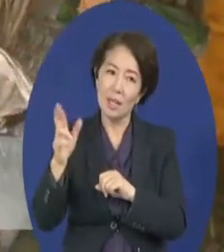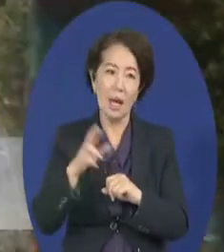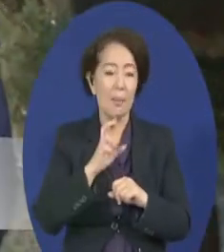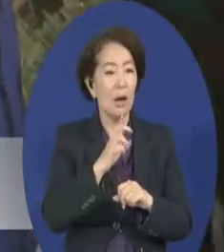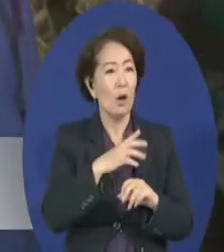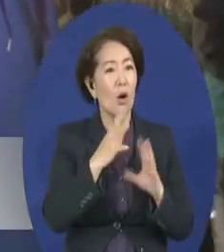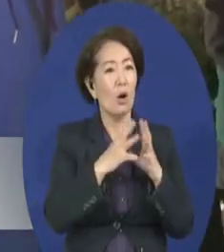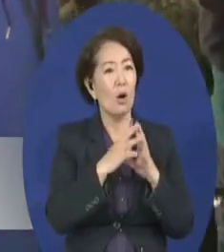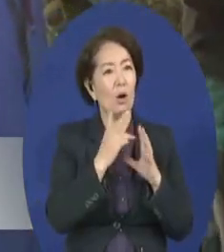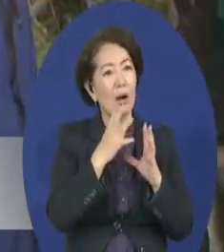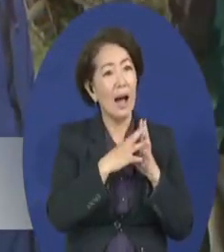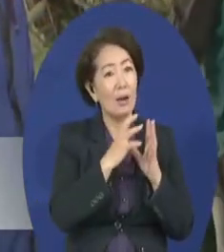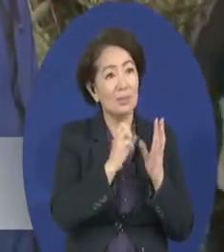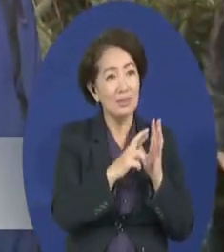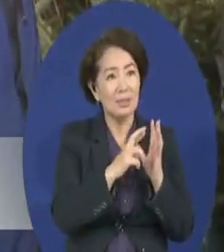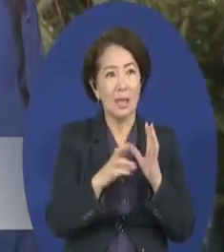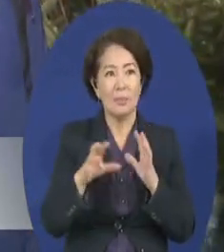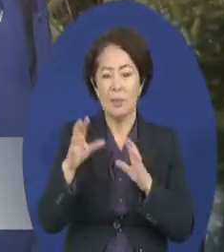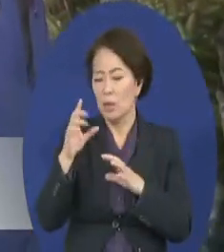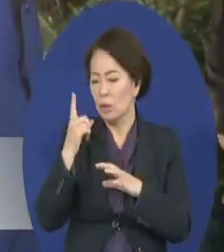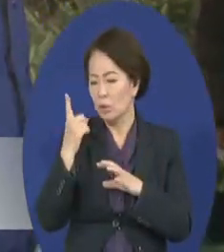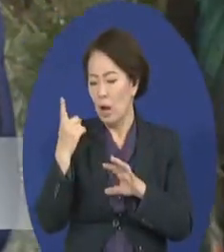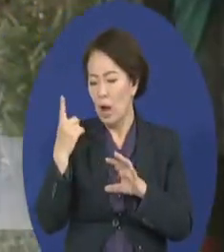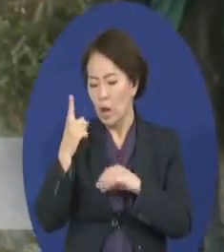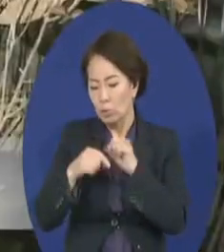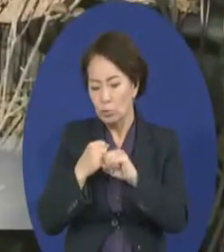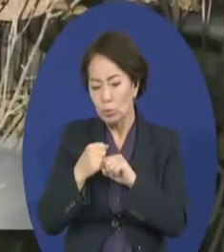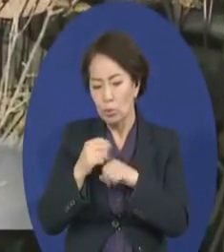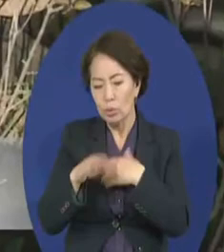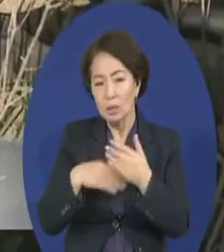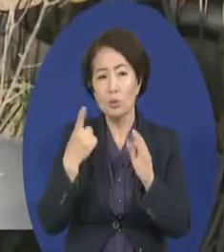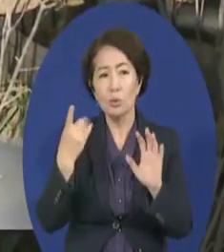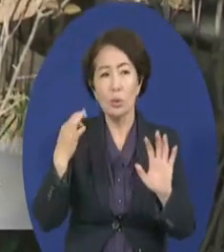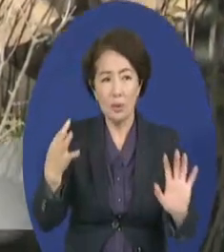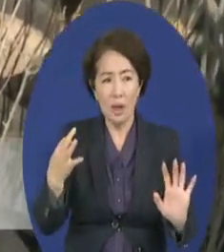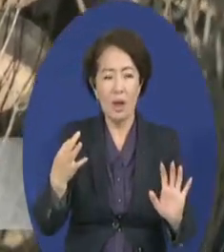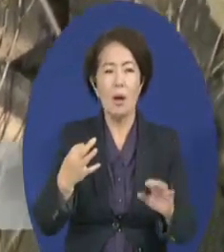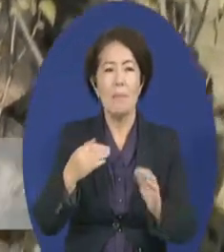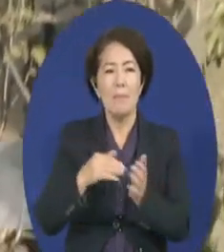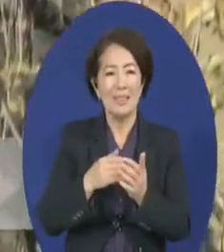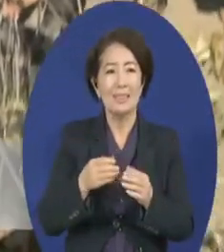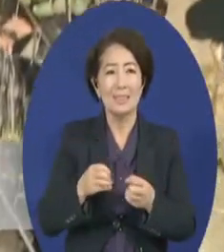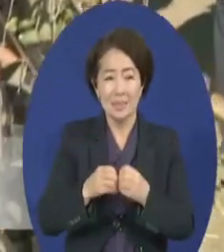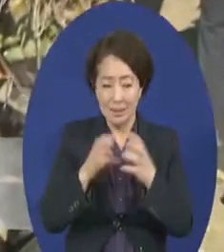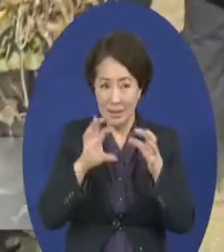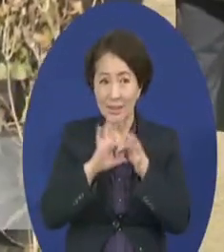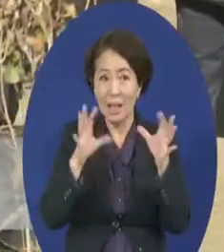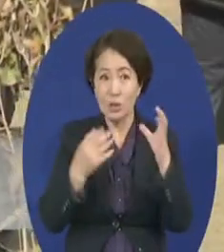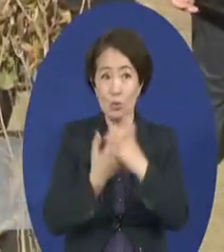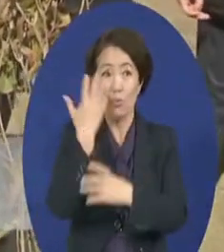жилд 10 сая, Говилтай аймаг 10 жилд 108 сая мод тарьж ургуулах хайна албан ёсоор эхэлжээ.